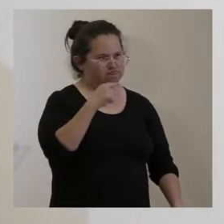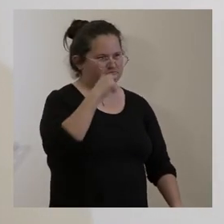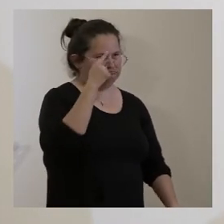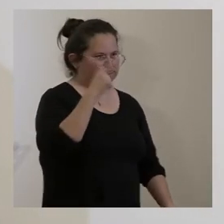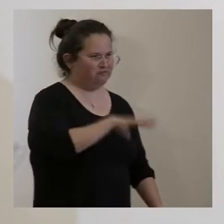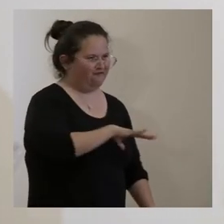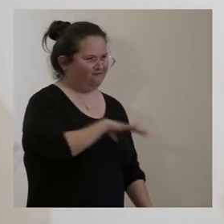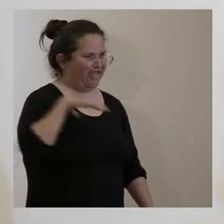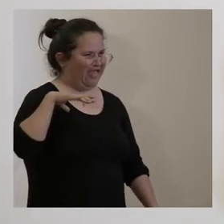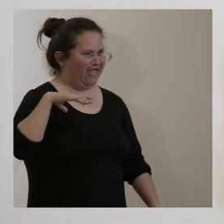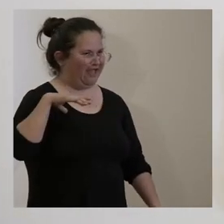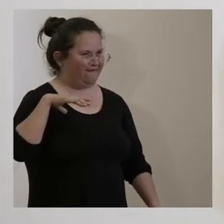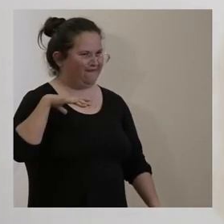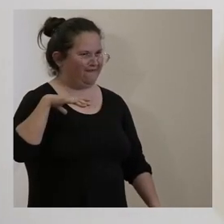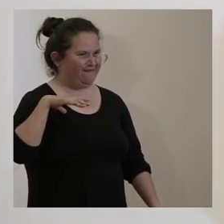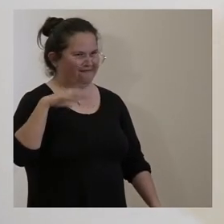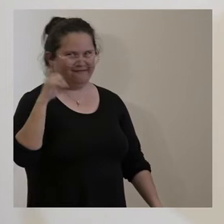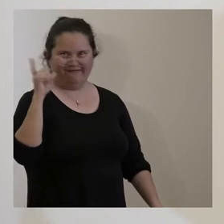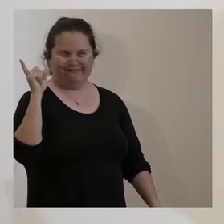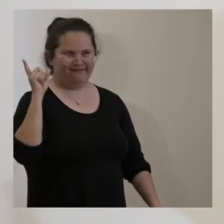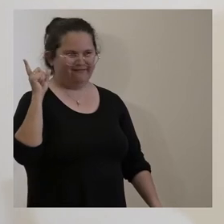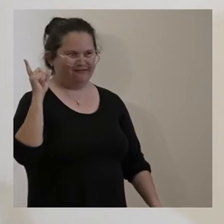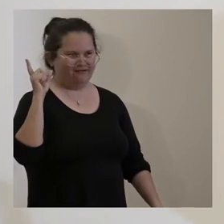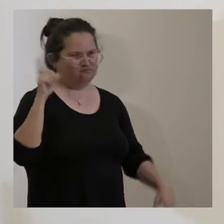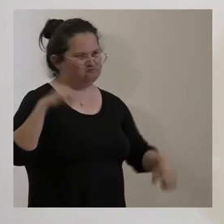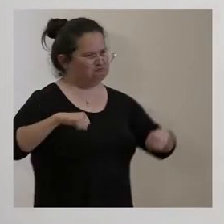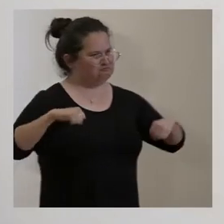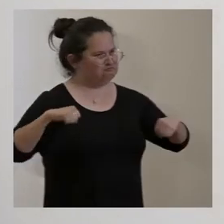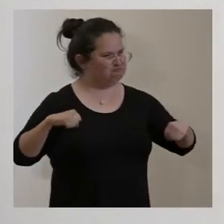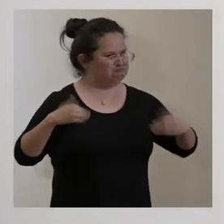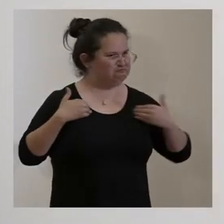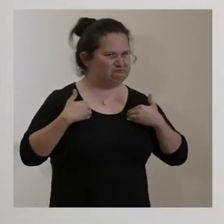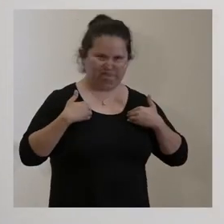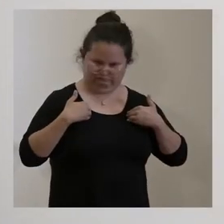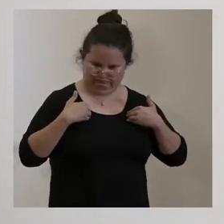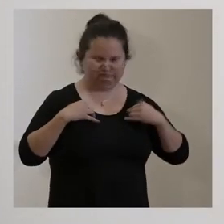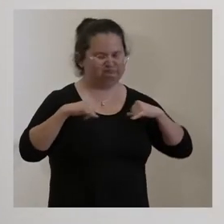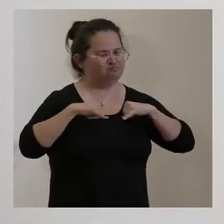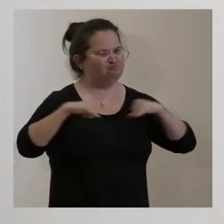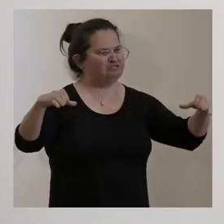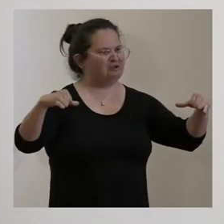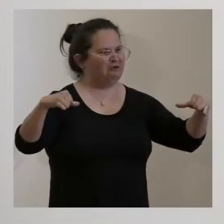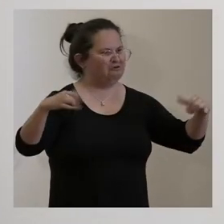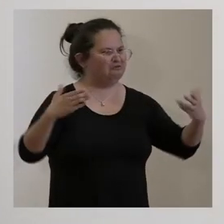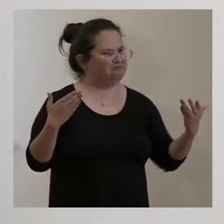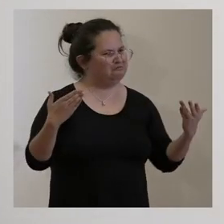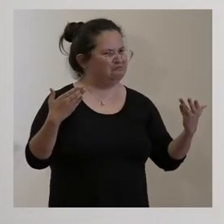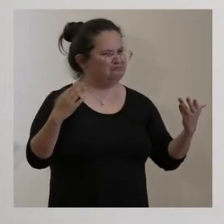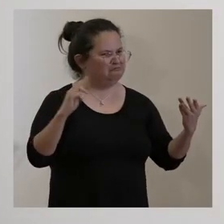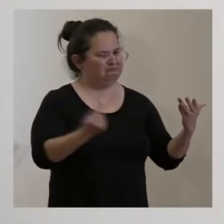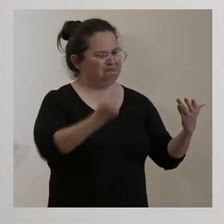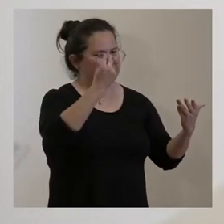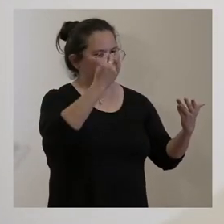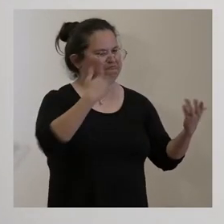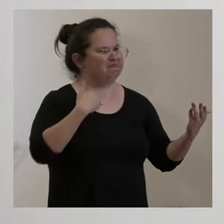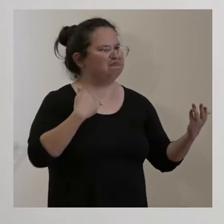Il est conscient de sa puissance. Bon. Il nous